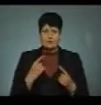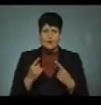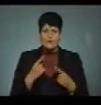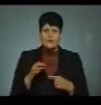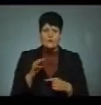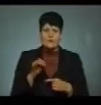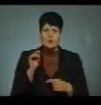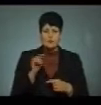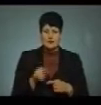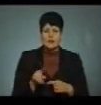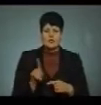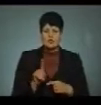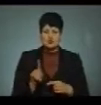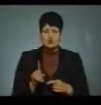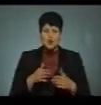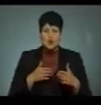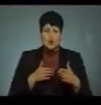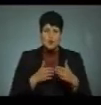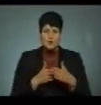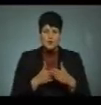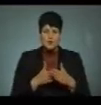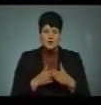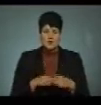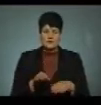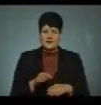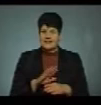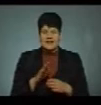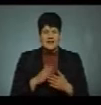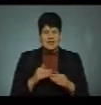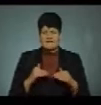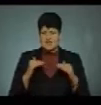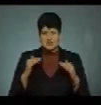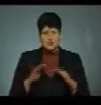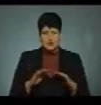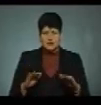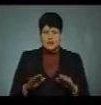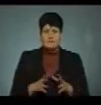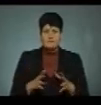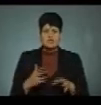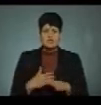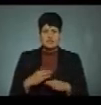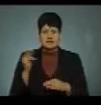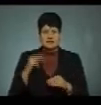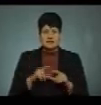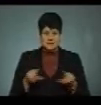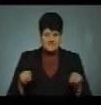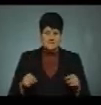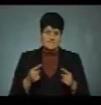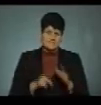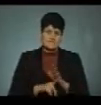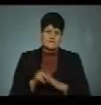що епідеміологічний поріг не є високий і більша частина навчальних закладів відновили